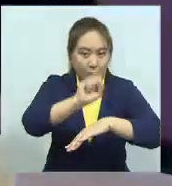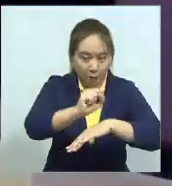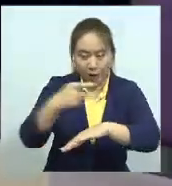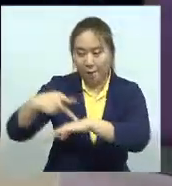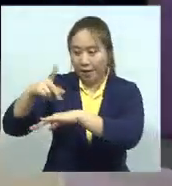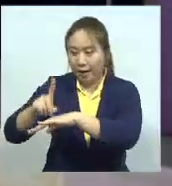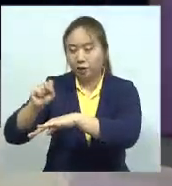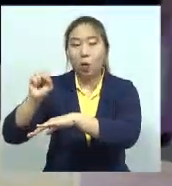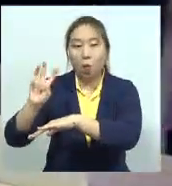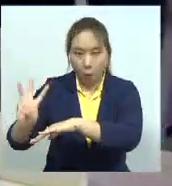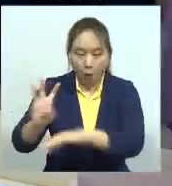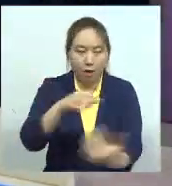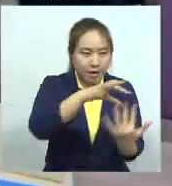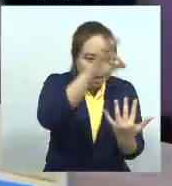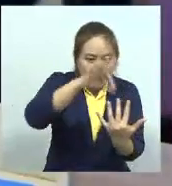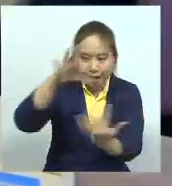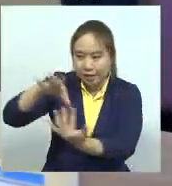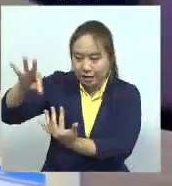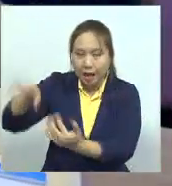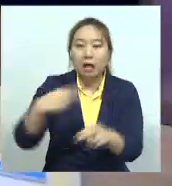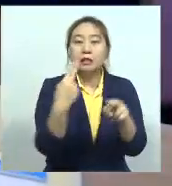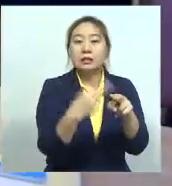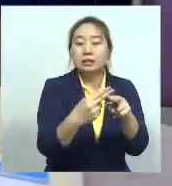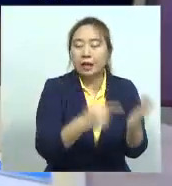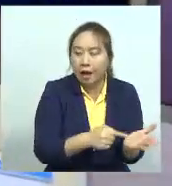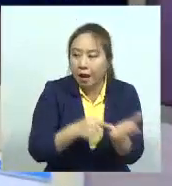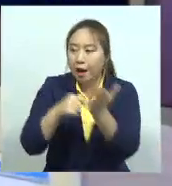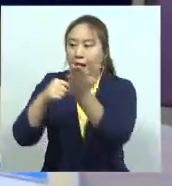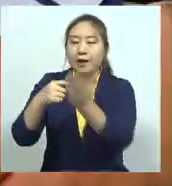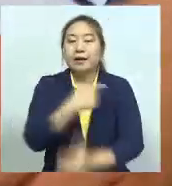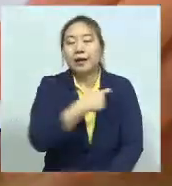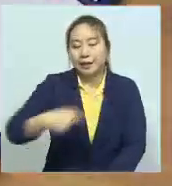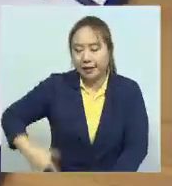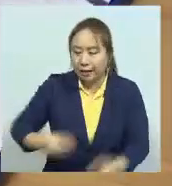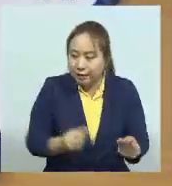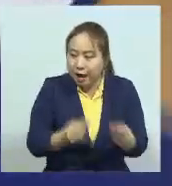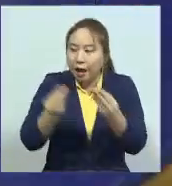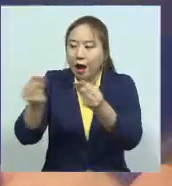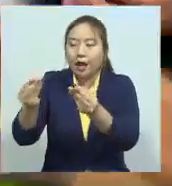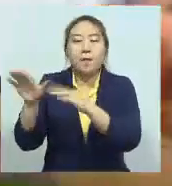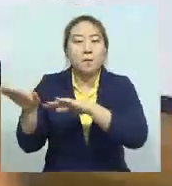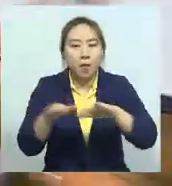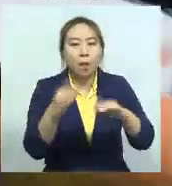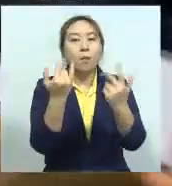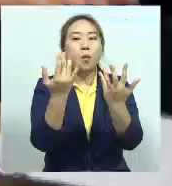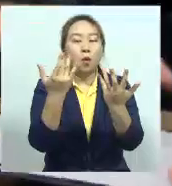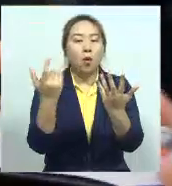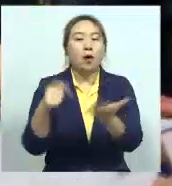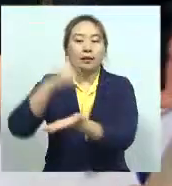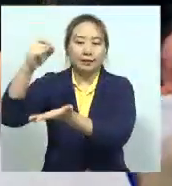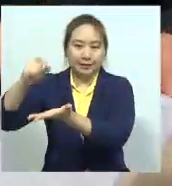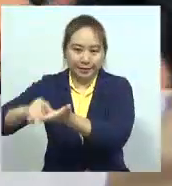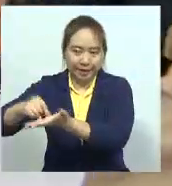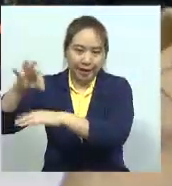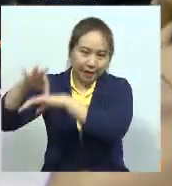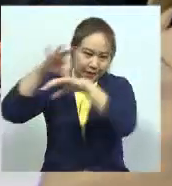านวุฒิสภาโดยนำรายชื่อขึ้นทูลเกล้าทูลกระหม่อมถวายพร้อมกันเพื่อรอการโปรดเกล้าโปรดกระหม่อมแต่งตั้งร